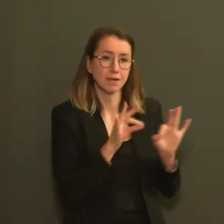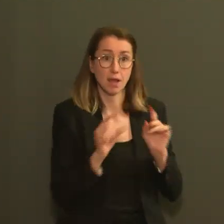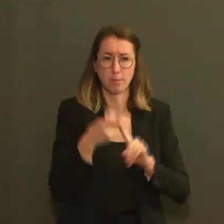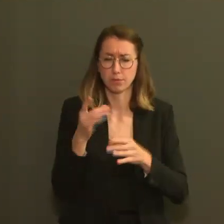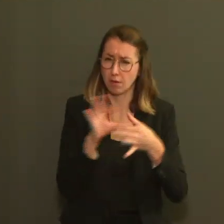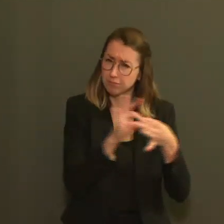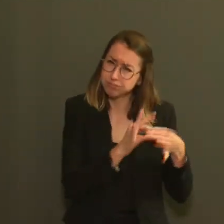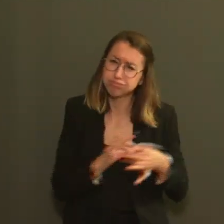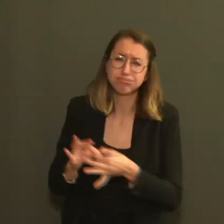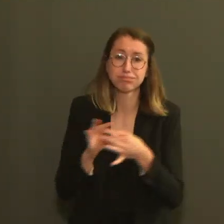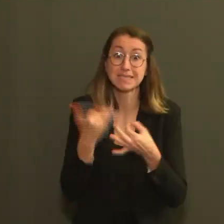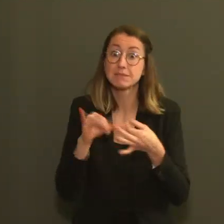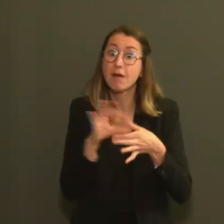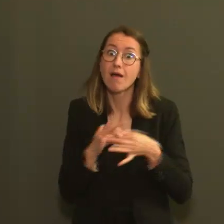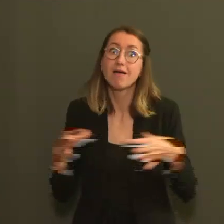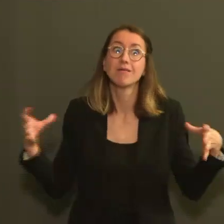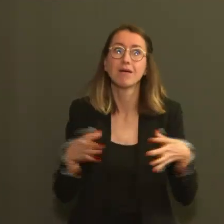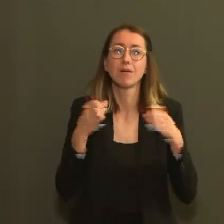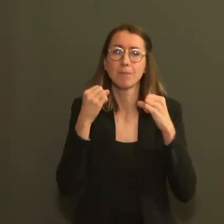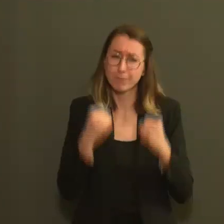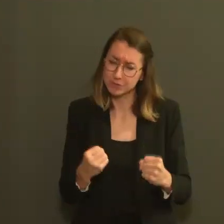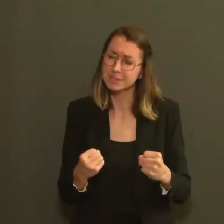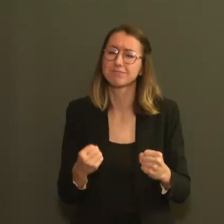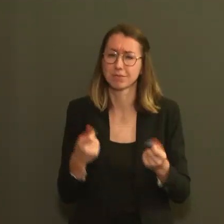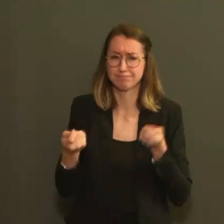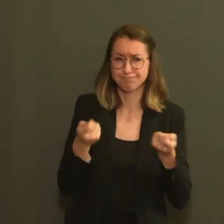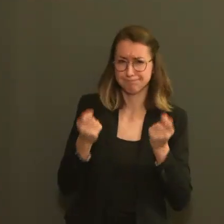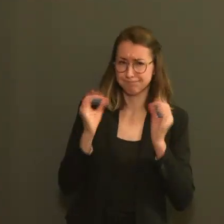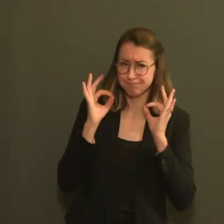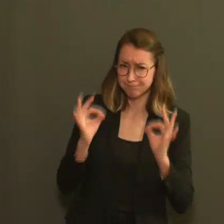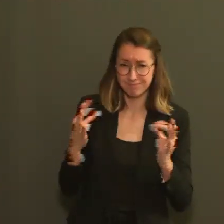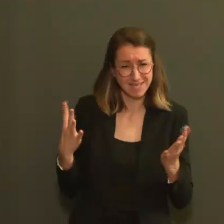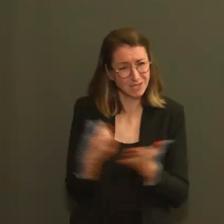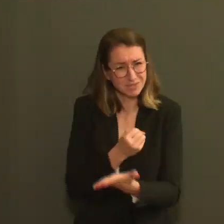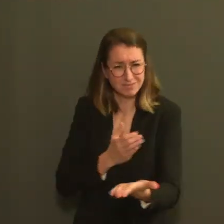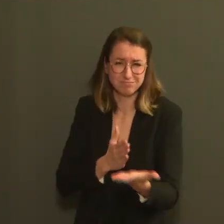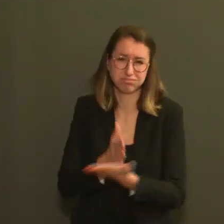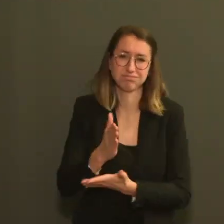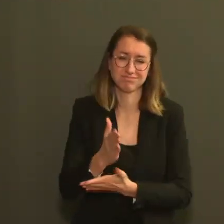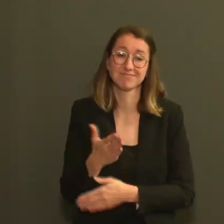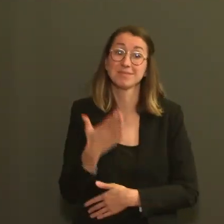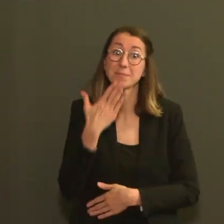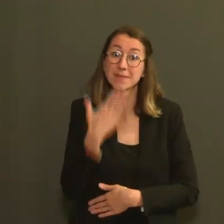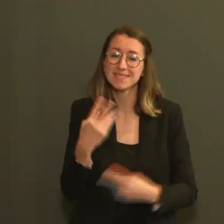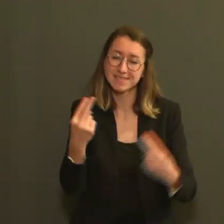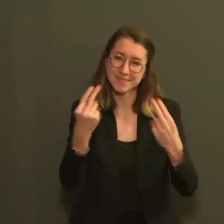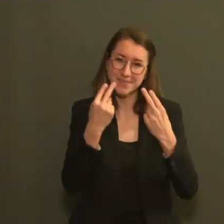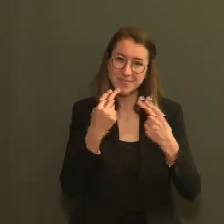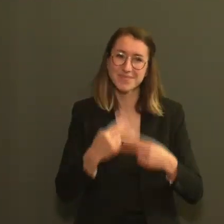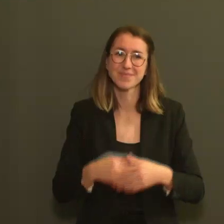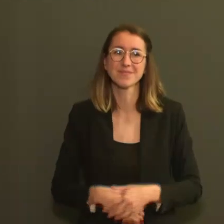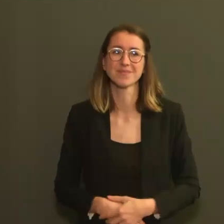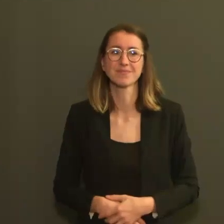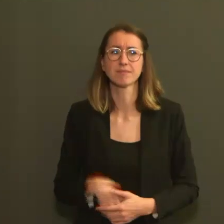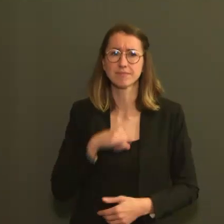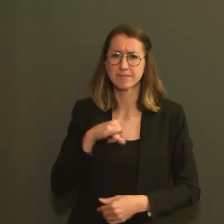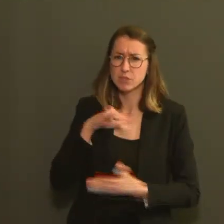nous y parviendrons. Je vous remercie pour votre attention. Nous allons passer maintenant aux différentes questions qui ont été posées par les